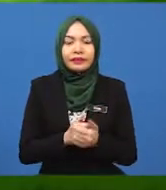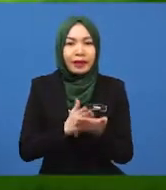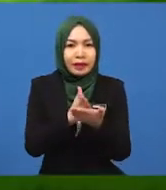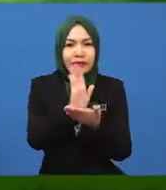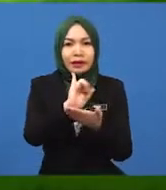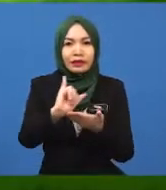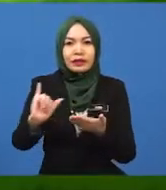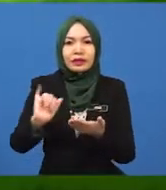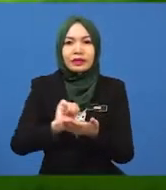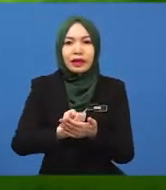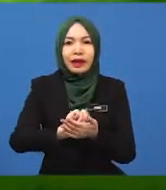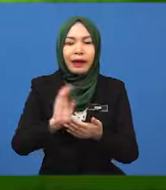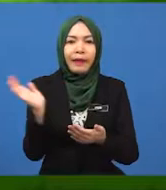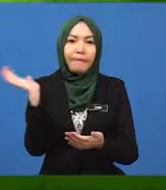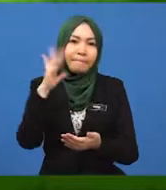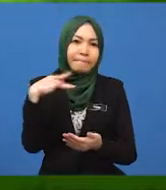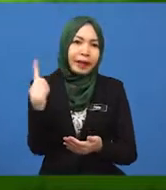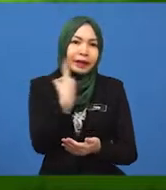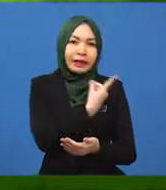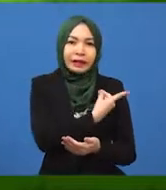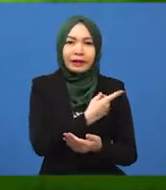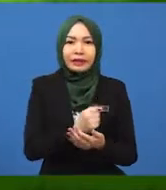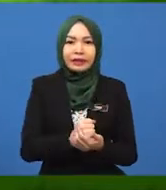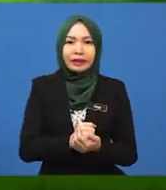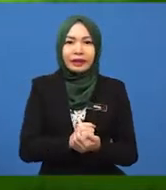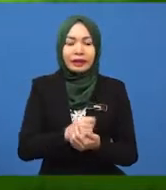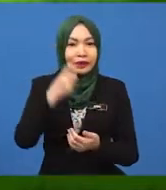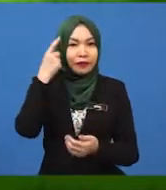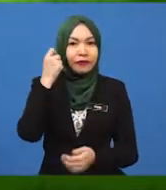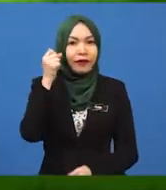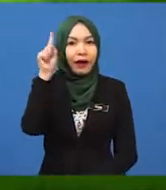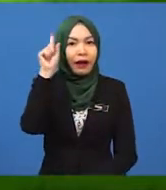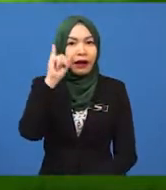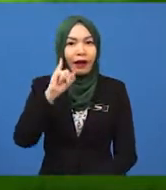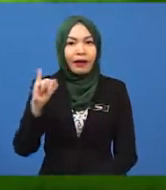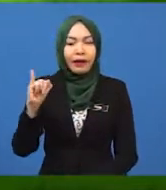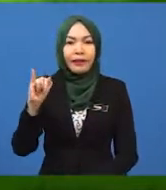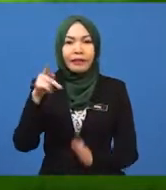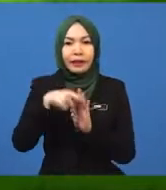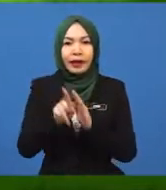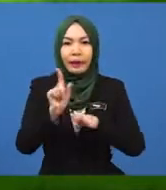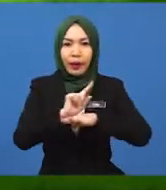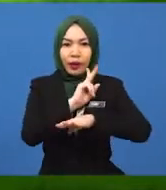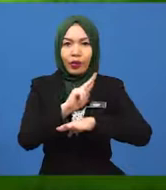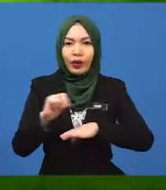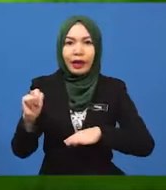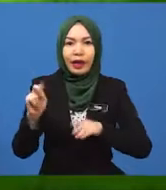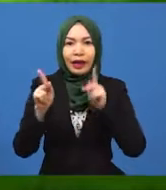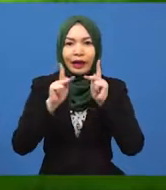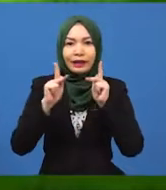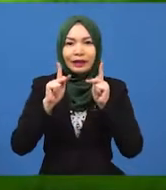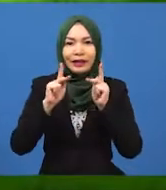Seterusnya, marilah kita memahami penggunaan kata